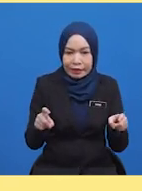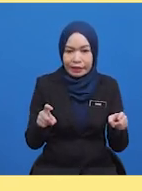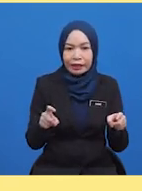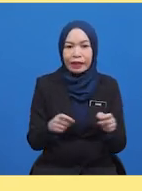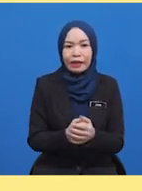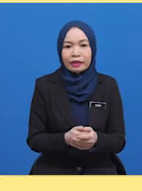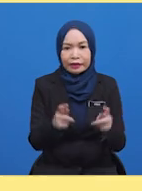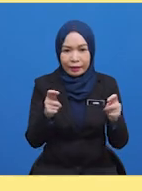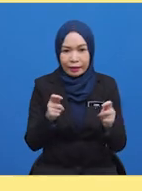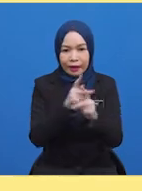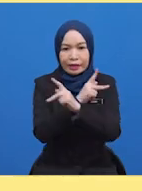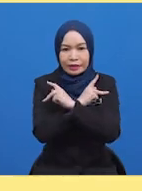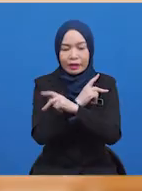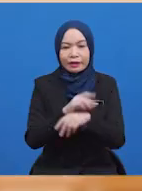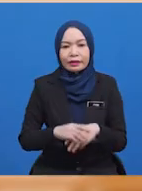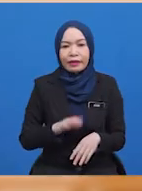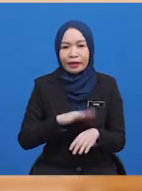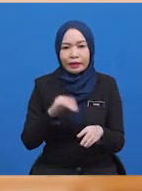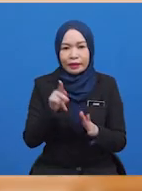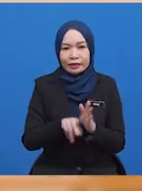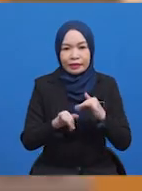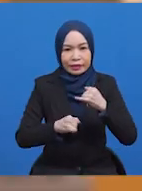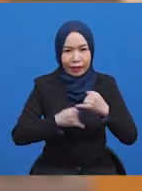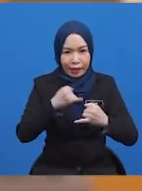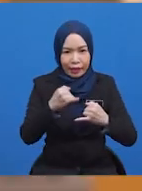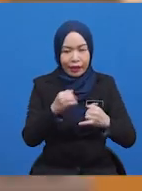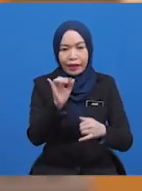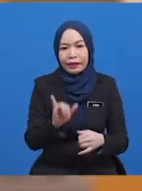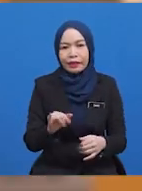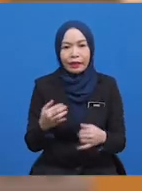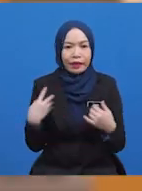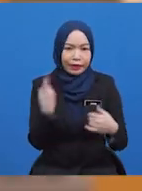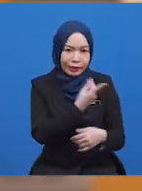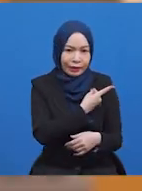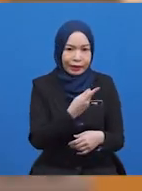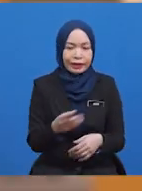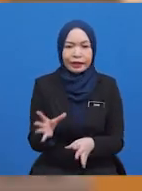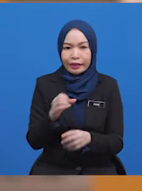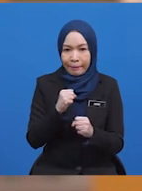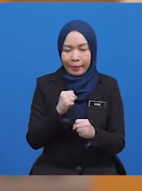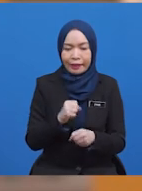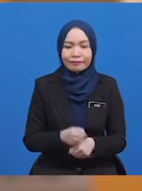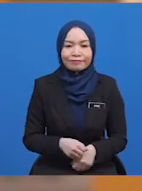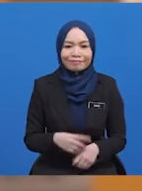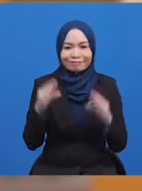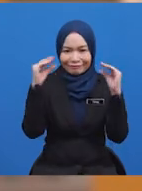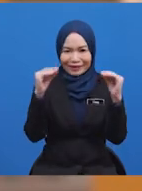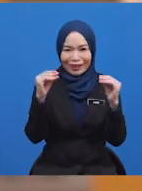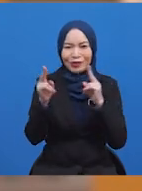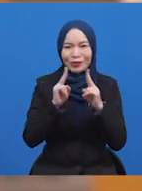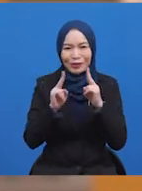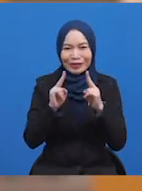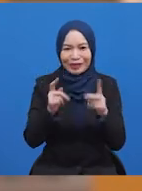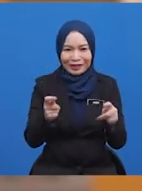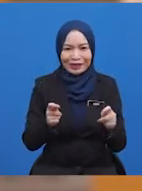yang kita peroleh bailah murid-murid Hai Terima Kasih Cikgu ucapkan krane Masih